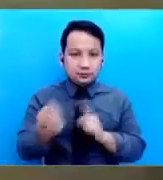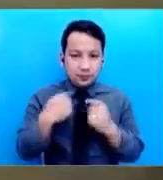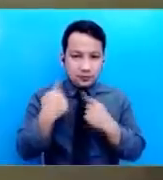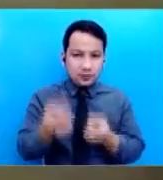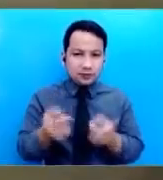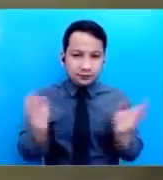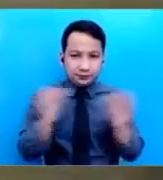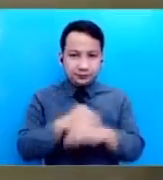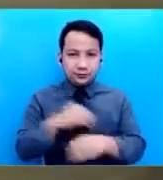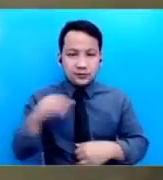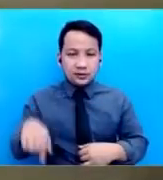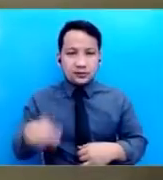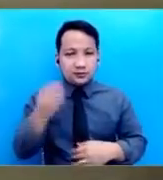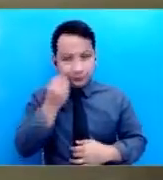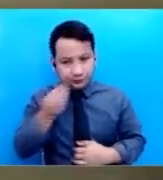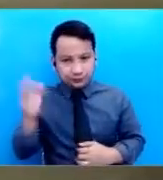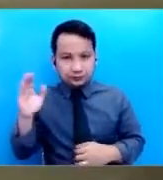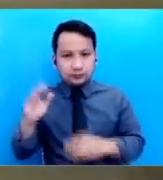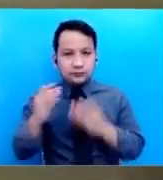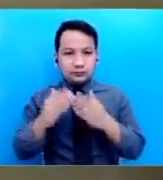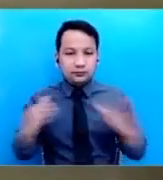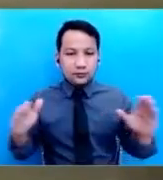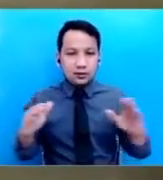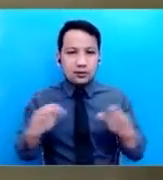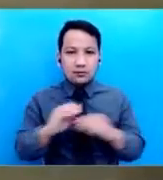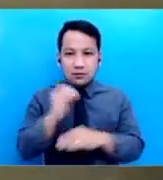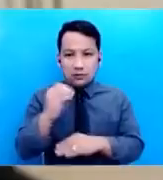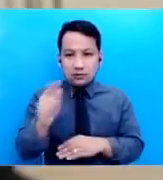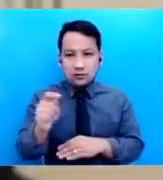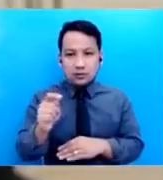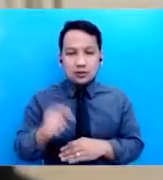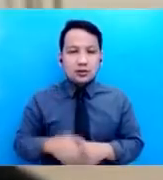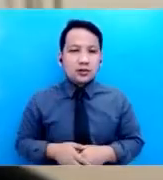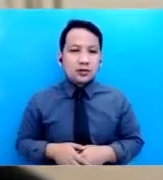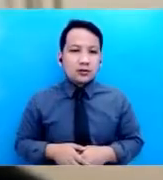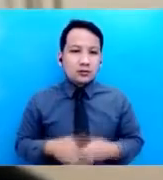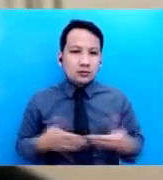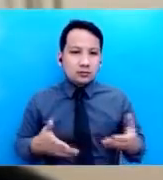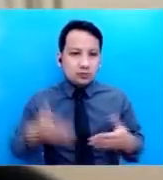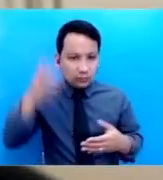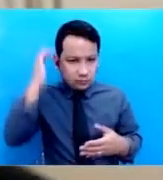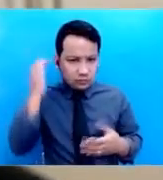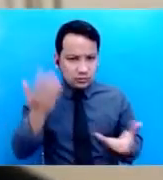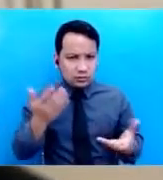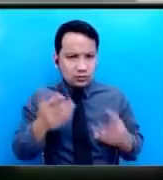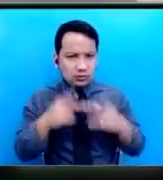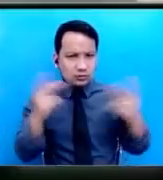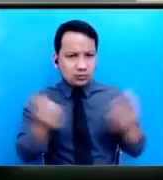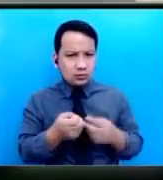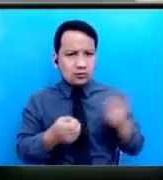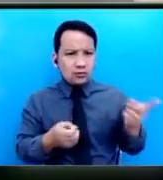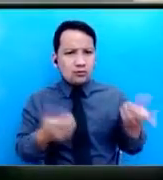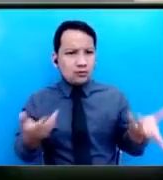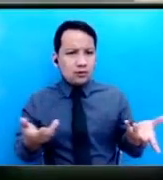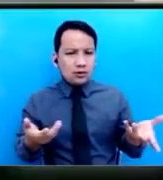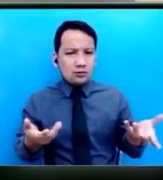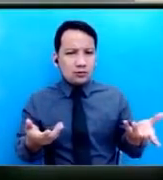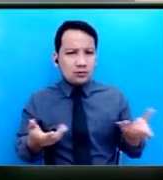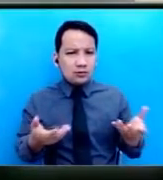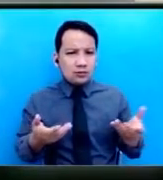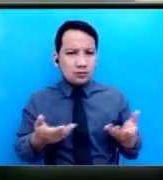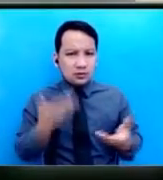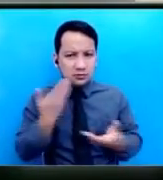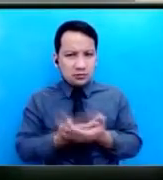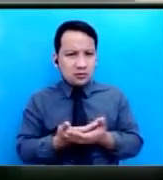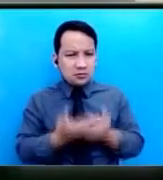ang biktima at pauwi pa lang matapos mag-overtime. Wala naman hong sensitibong posisyon na hawak siya. In fact, napakabait na tao nito,